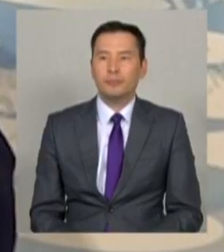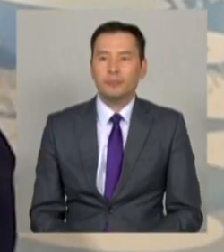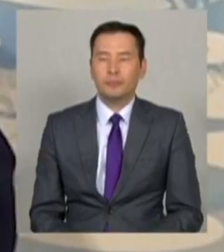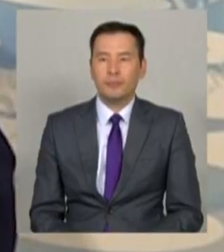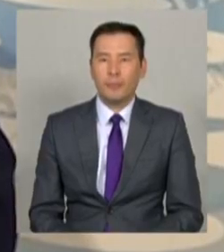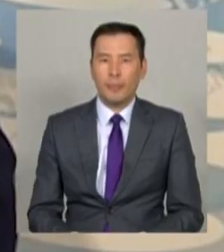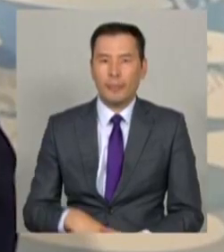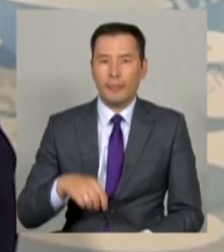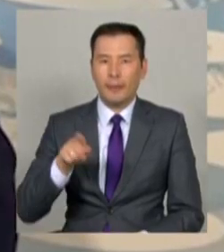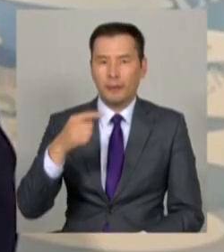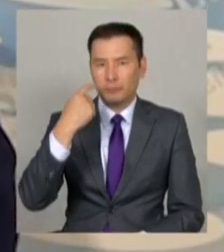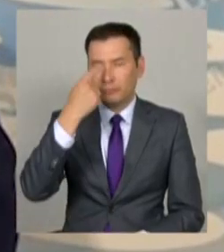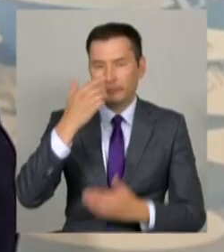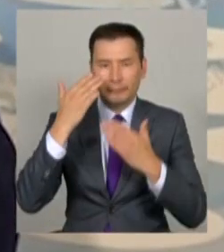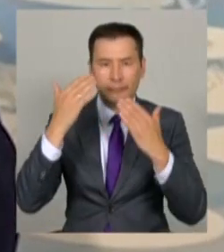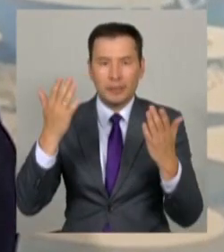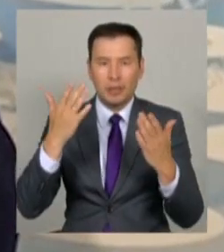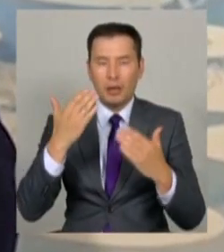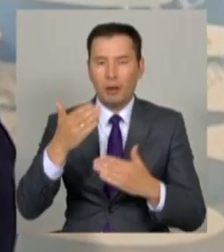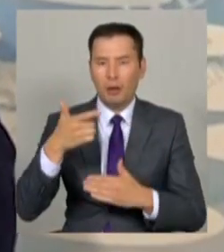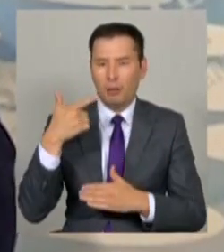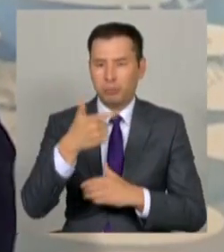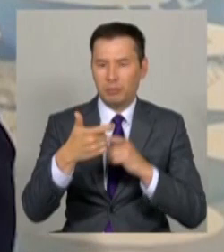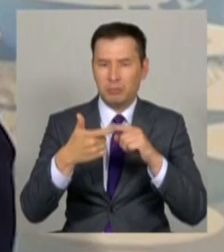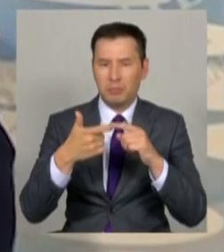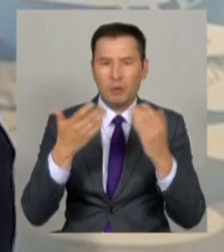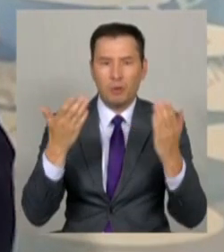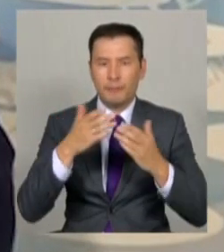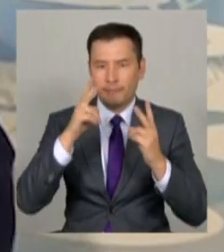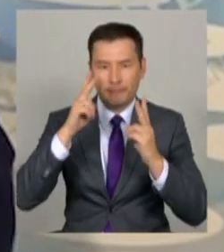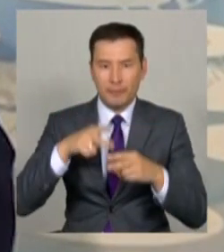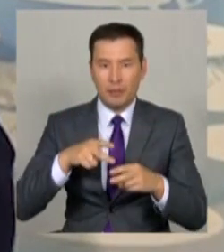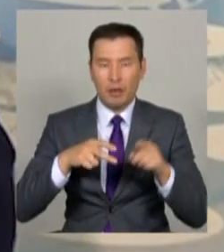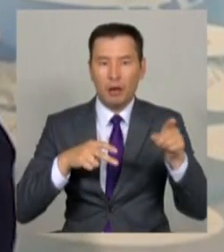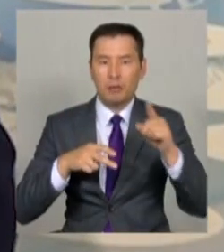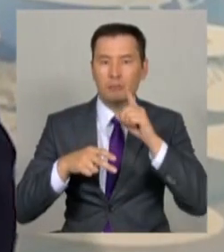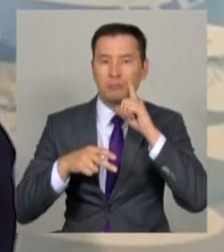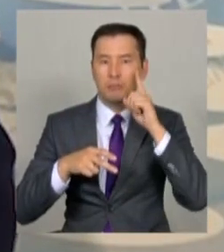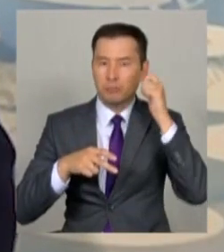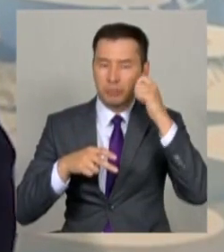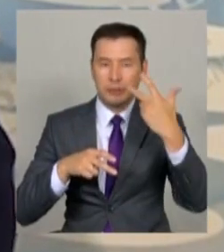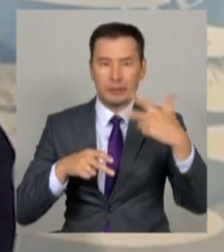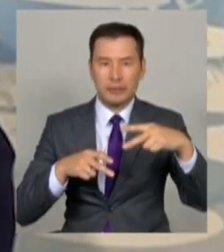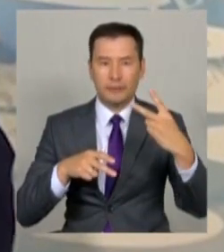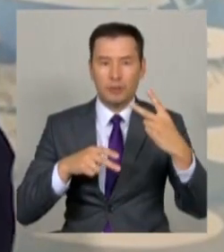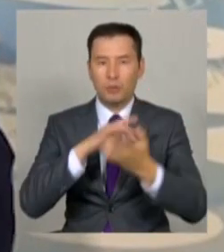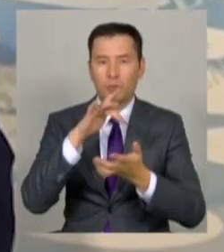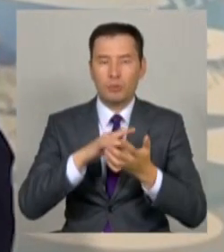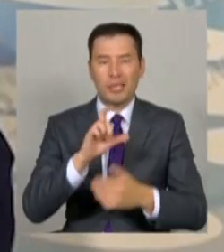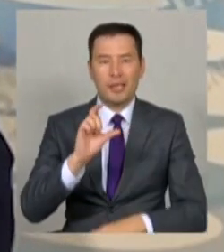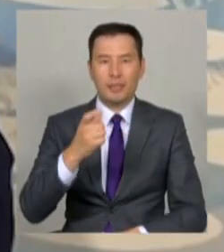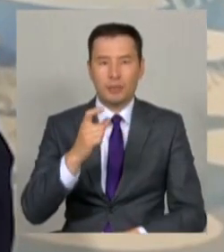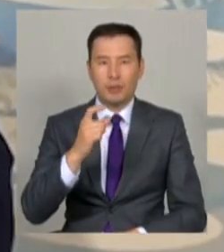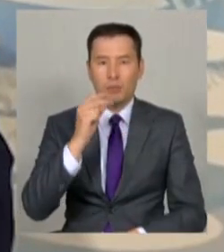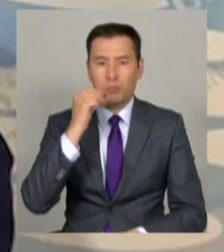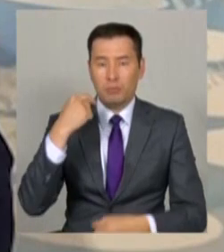Неизвестное лицо из неизвестного огнестрельного оружия произвел выстрел 32-летнего жителя города Экибастуза. Мужчина с